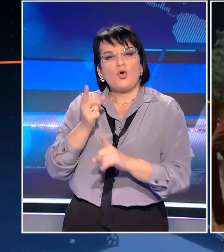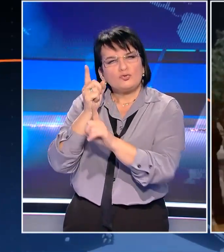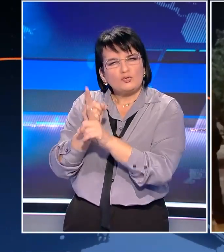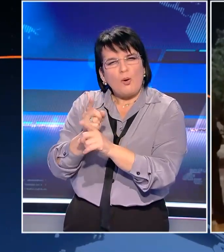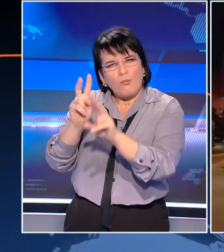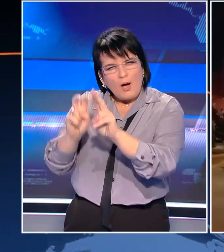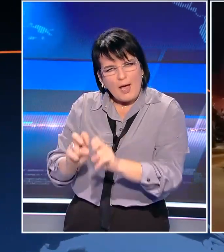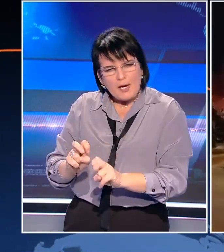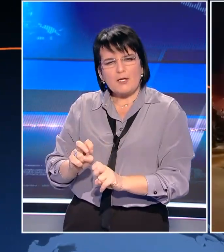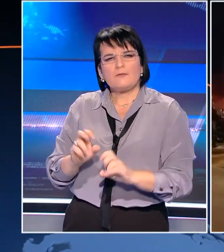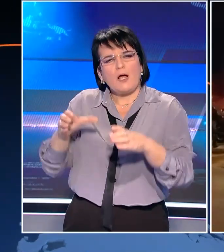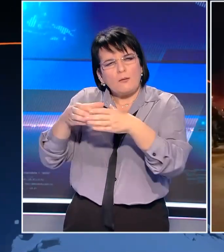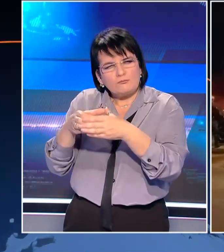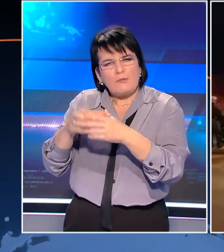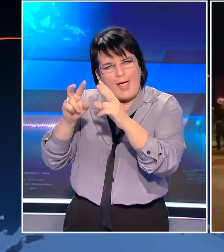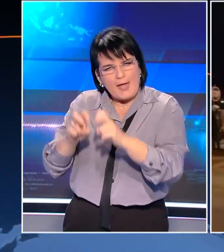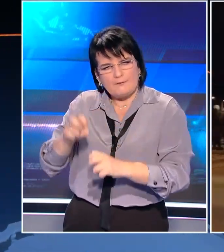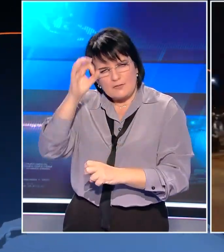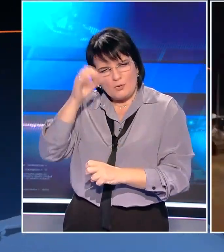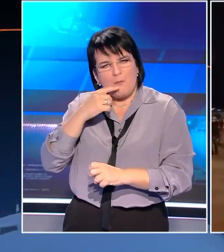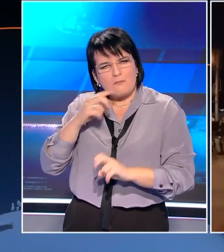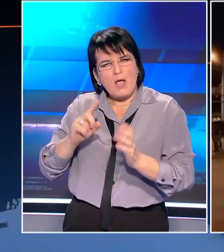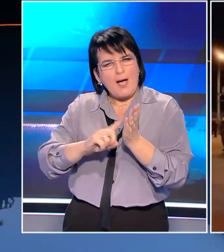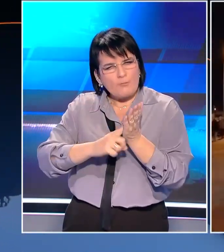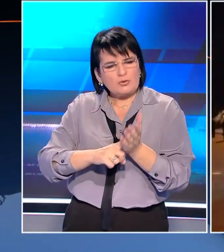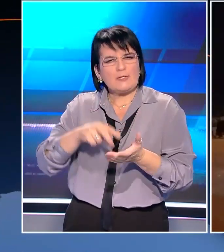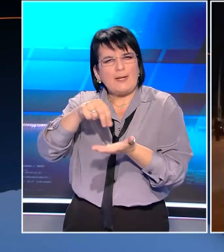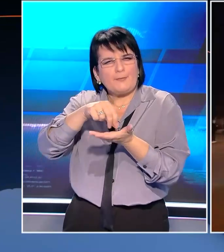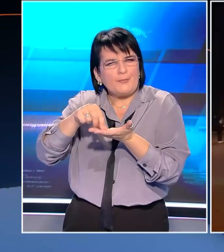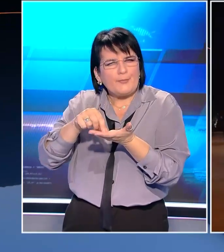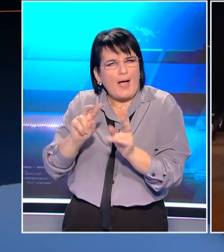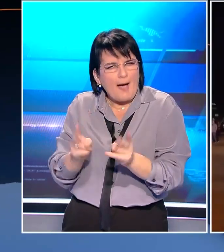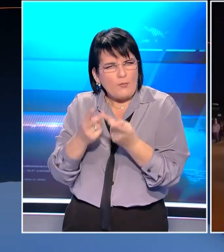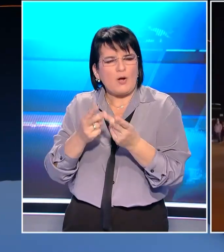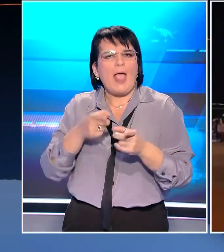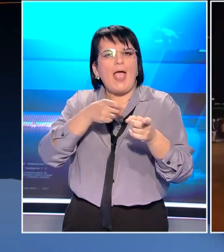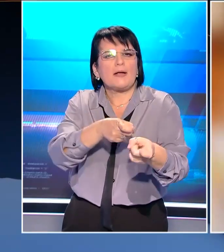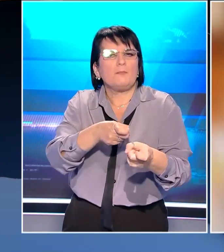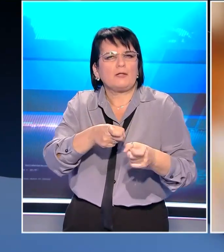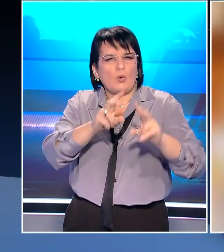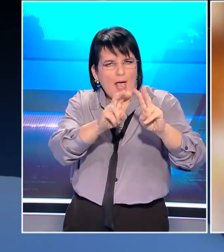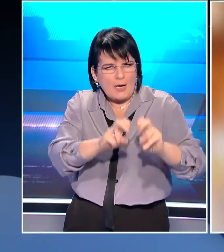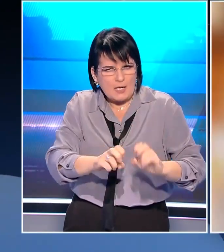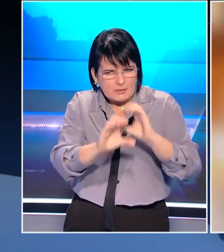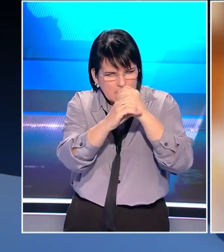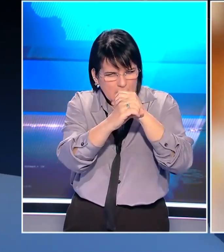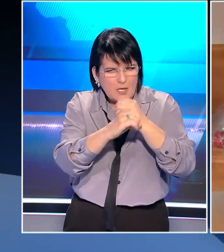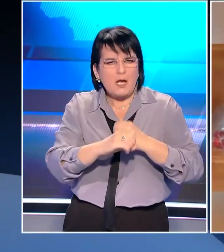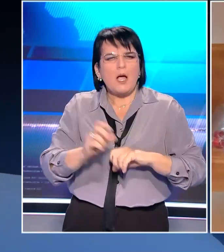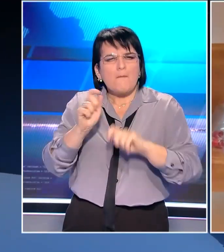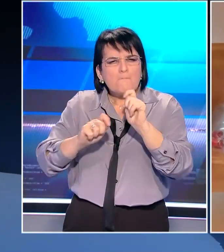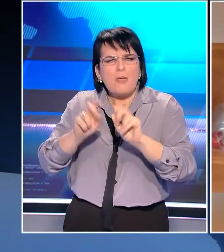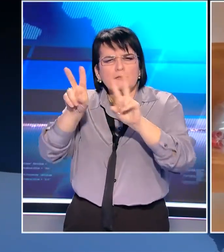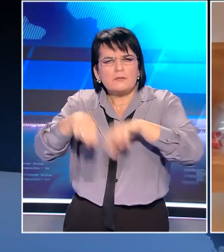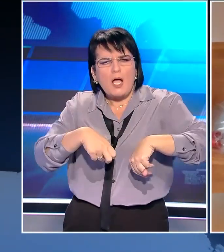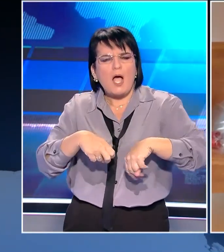των αστυνομικών και στον στενό κλειό της έρευνας, καθώς αποτυπώματα και πυρίτιδα σύμφωνα με τα εγκληματολογικά εργαστήρια βρέθηκαν σε κατασχεμένα